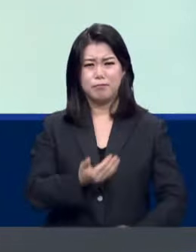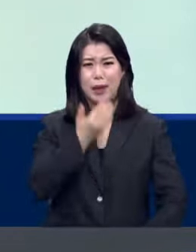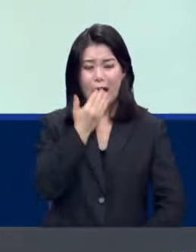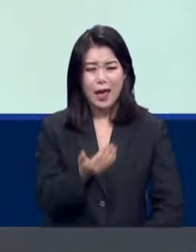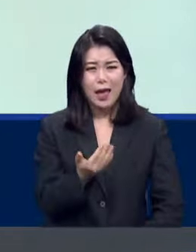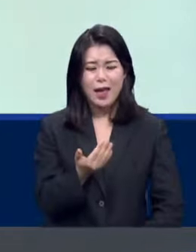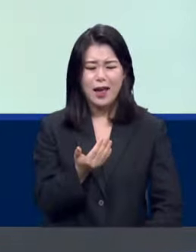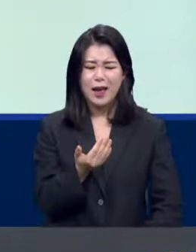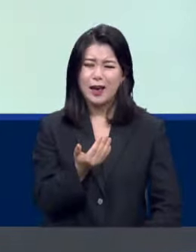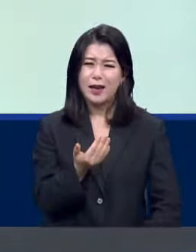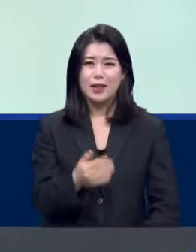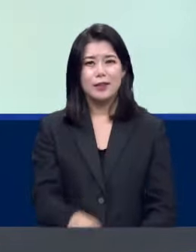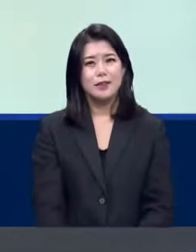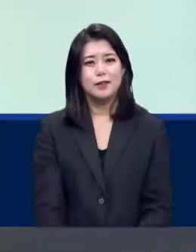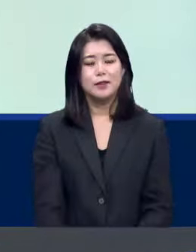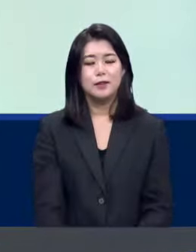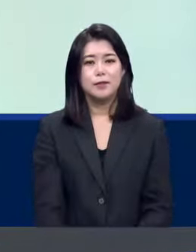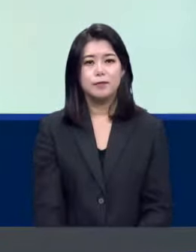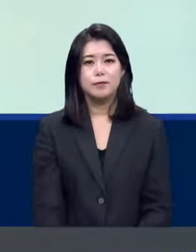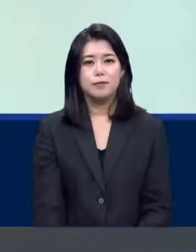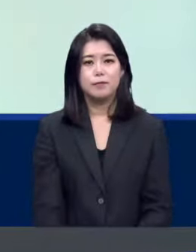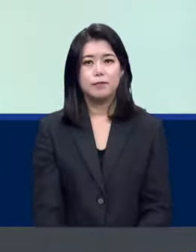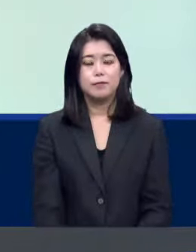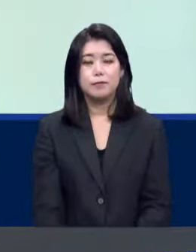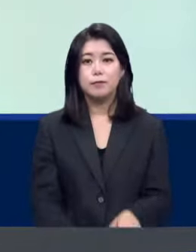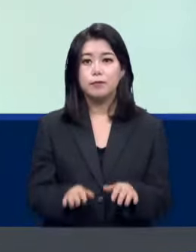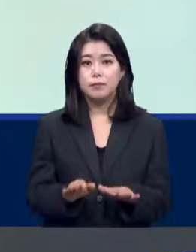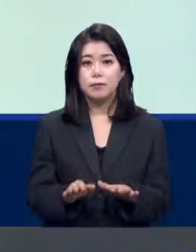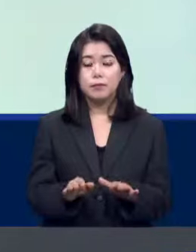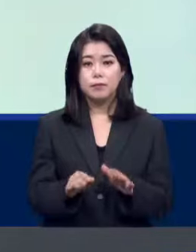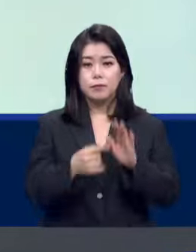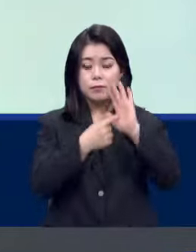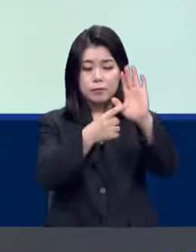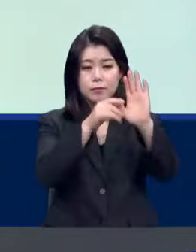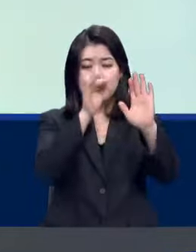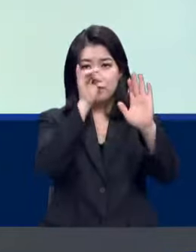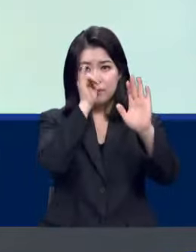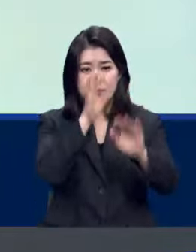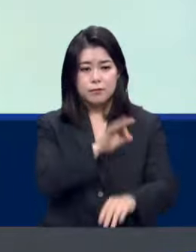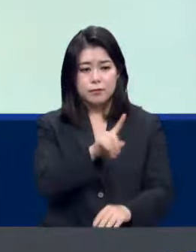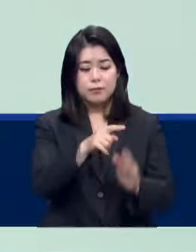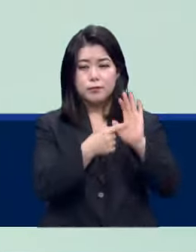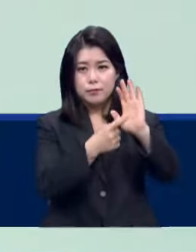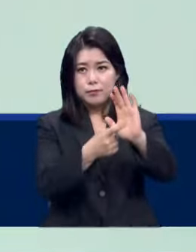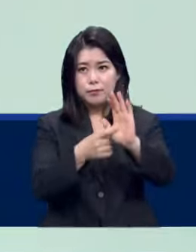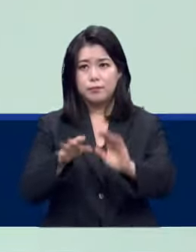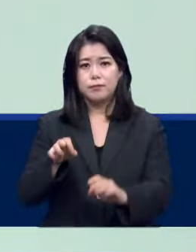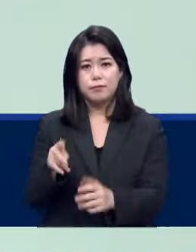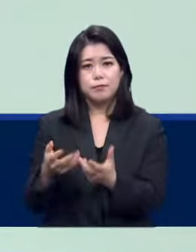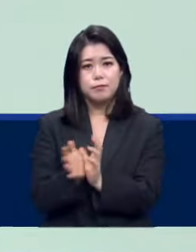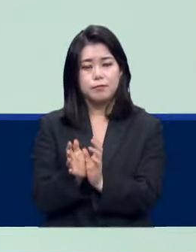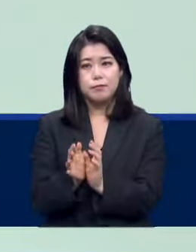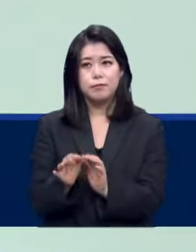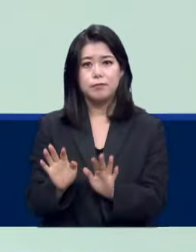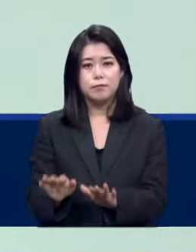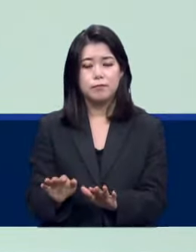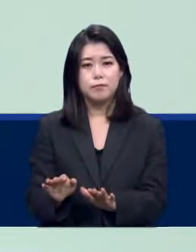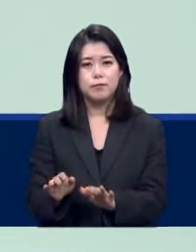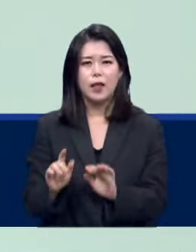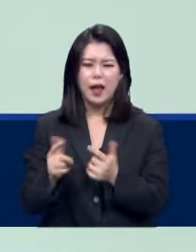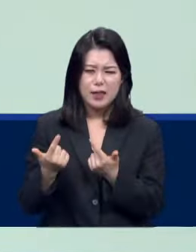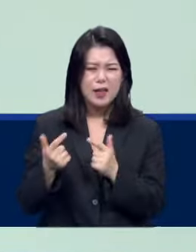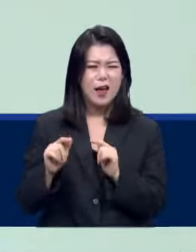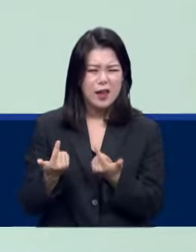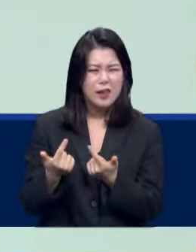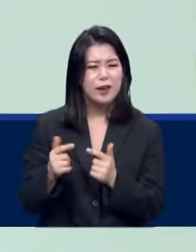취지의 말씀이에요 근데 일단 일단 공개가 됐고 야당에서 공개를 하고 여당에서는 뭐 아니라는 지금 취지 지금 얘기를